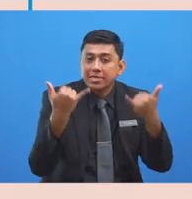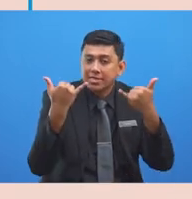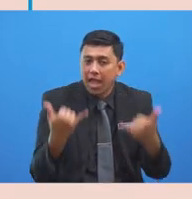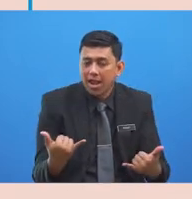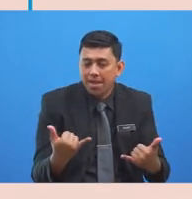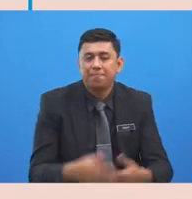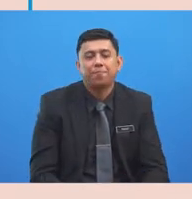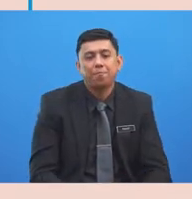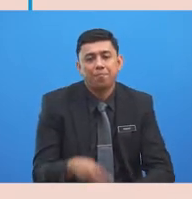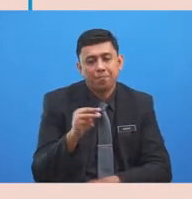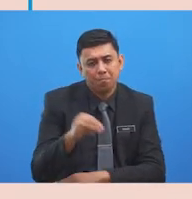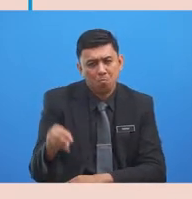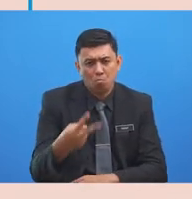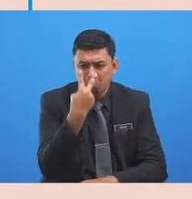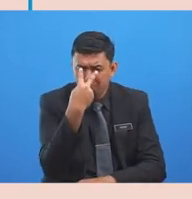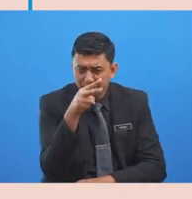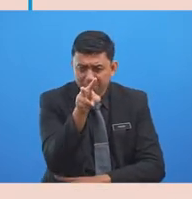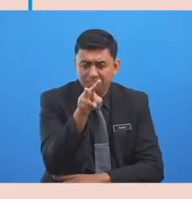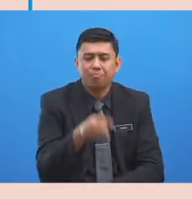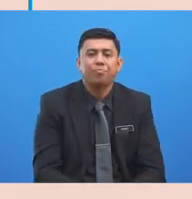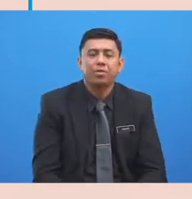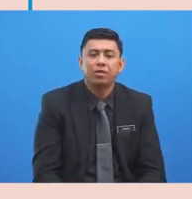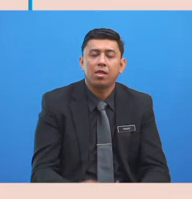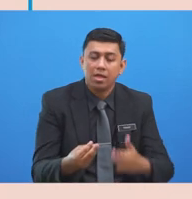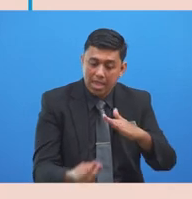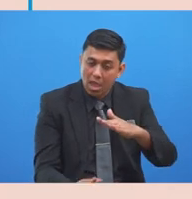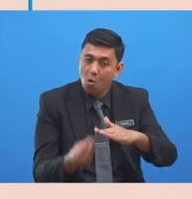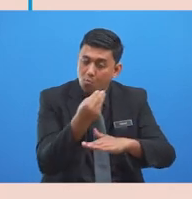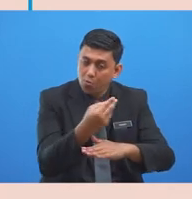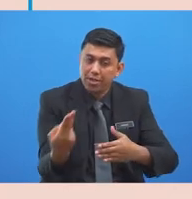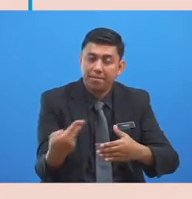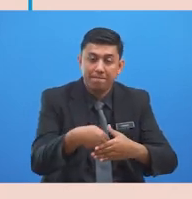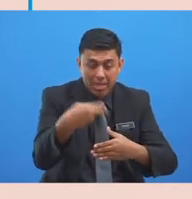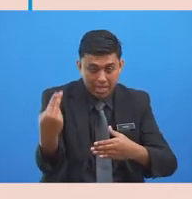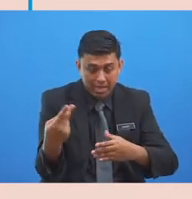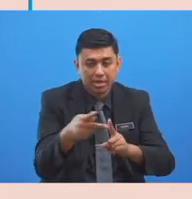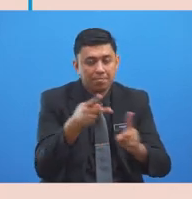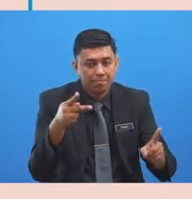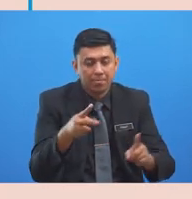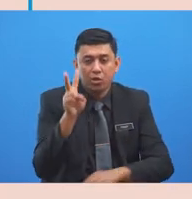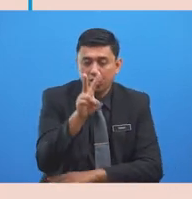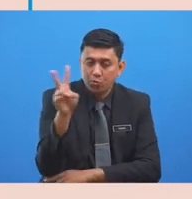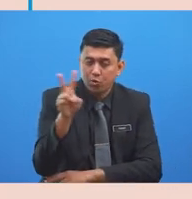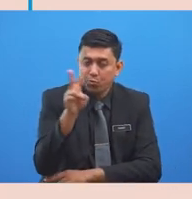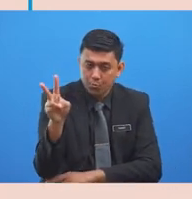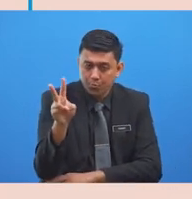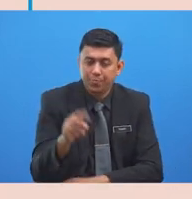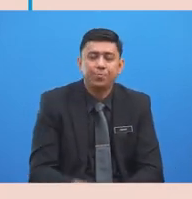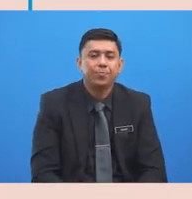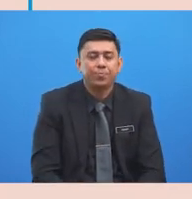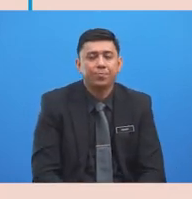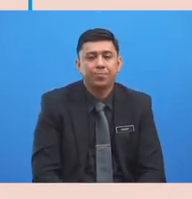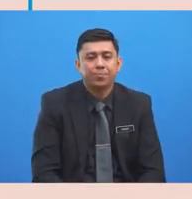Sekarang, murid-murid perhatikan output yang terhasil daripada kedua-dua